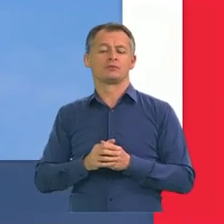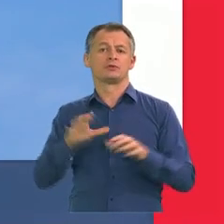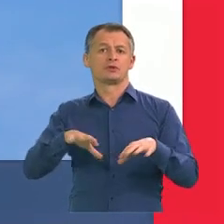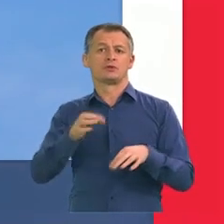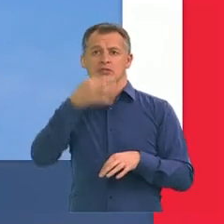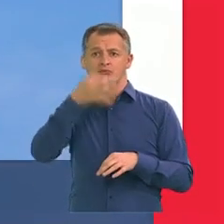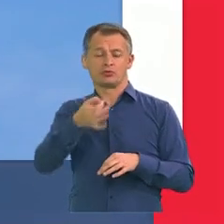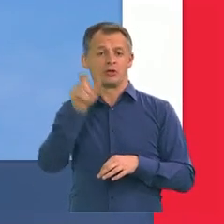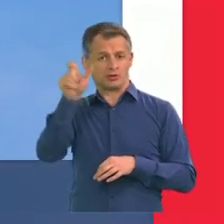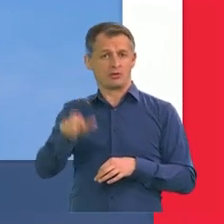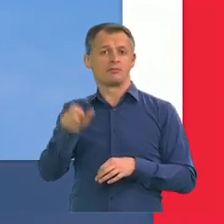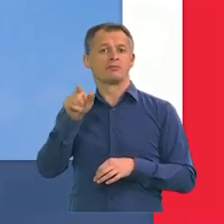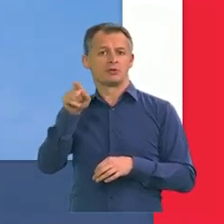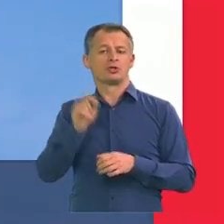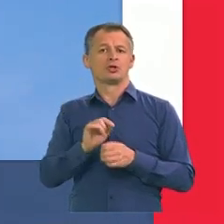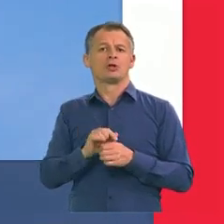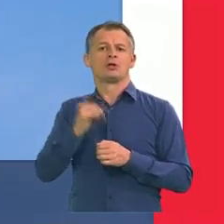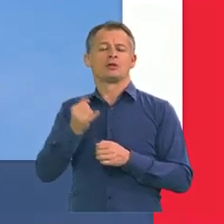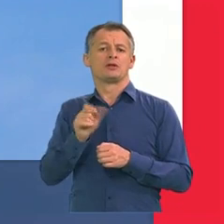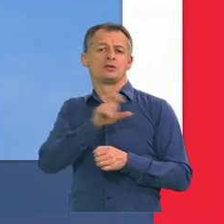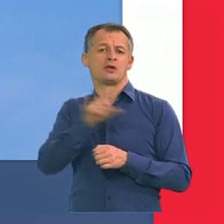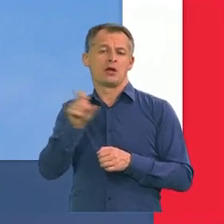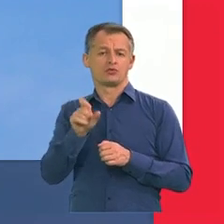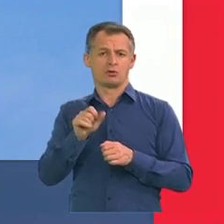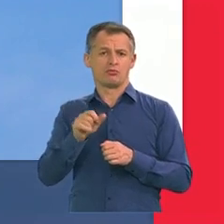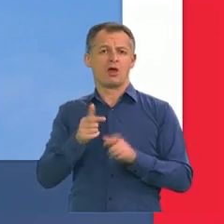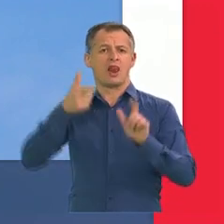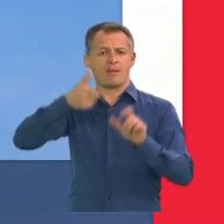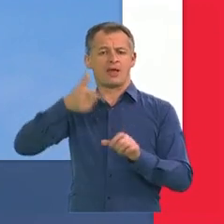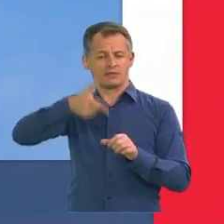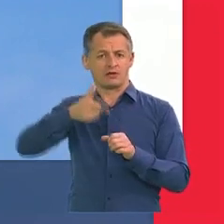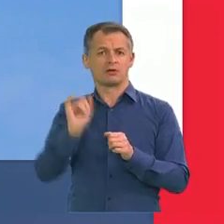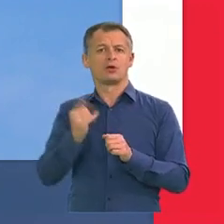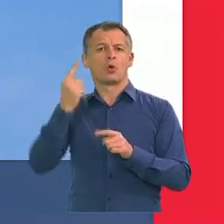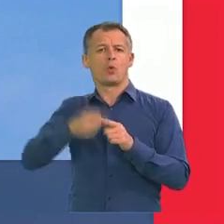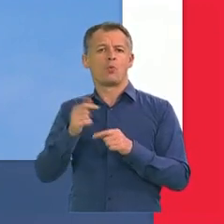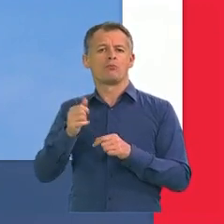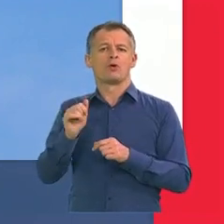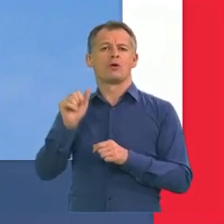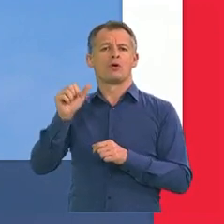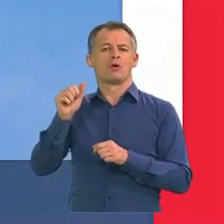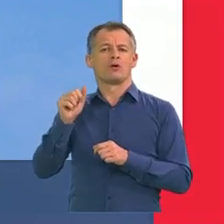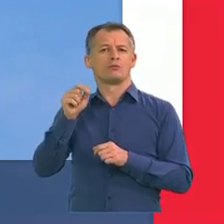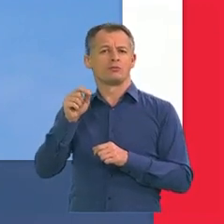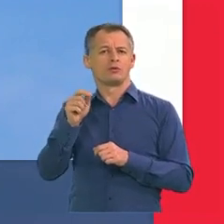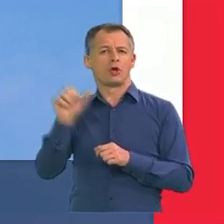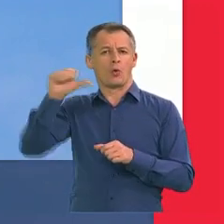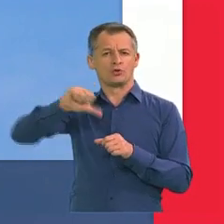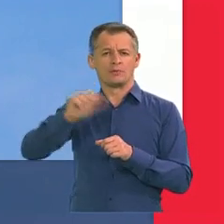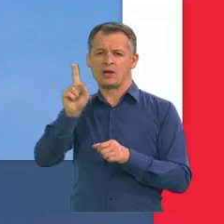luptă care au suferit serioase degradări datorită alimentării pe parcursul perioadei infracționale cu un combustibil turboreactor de aviație